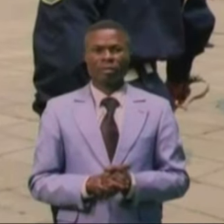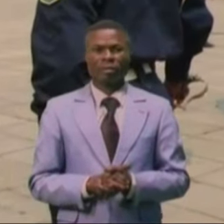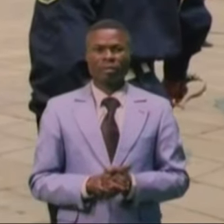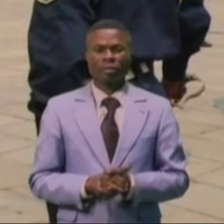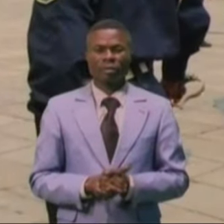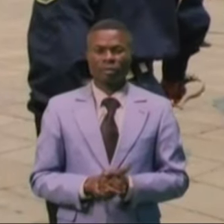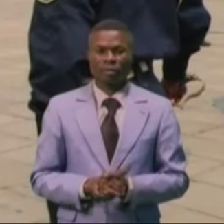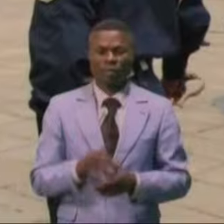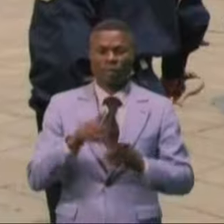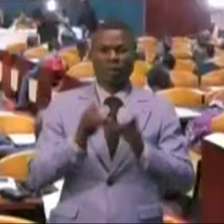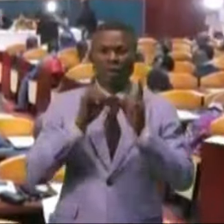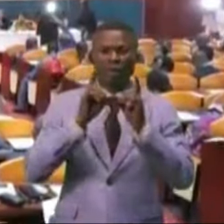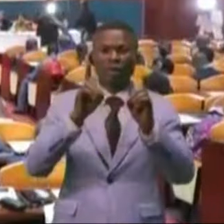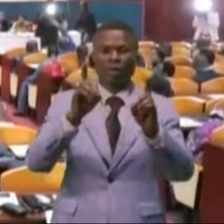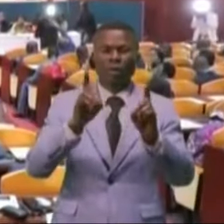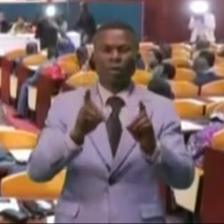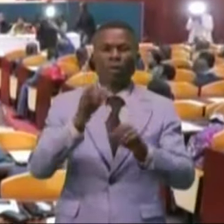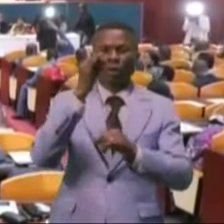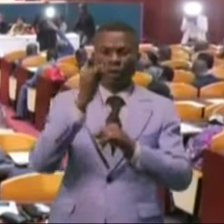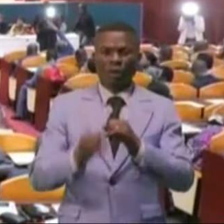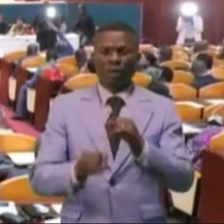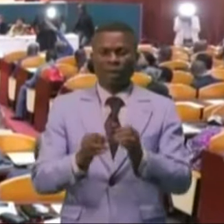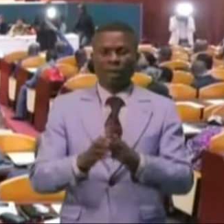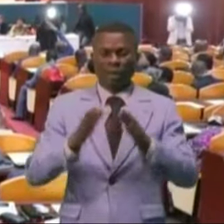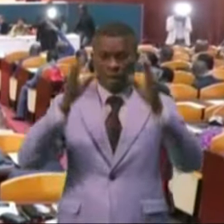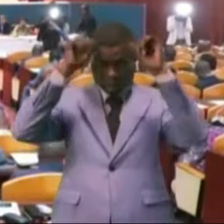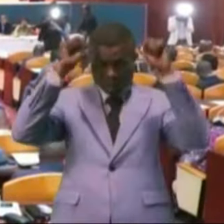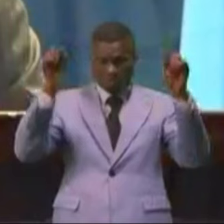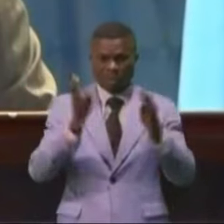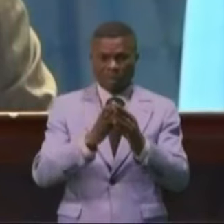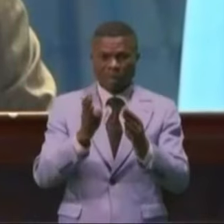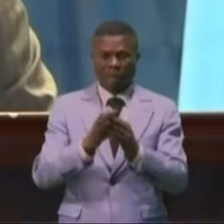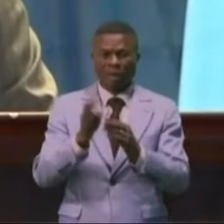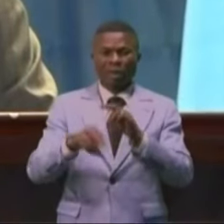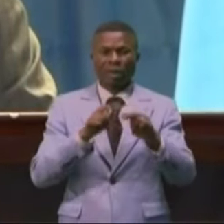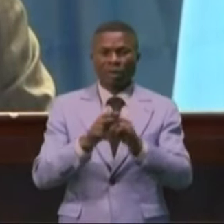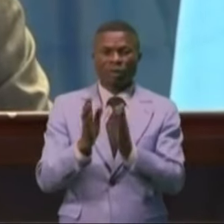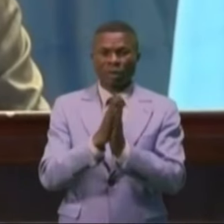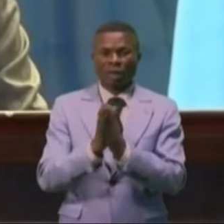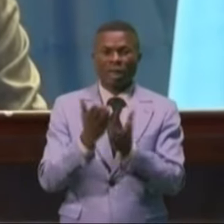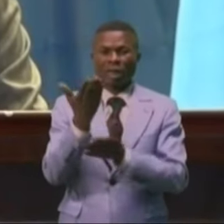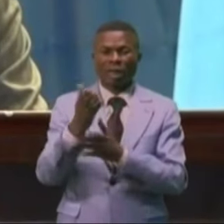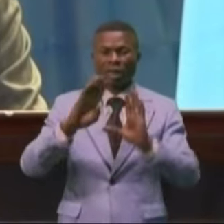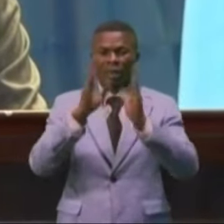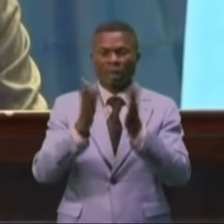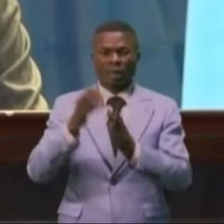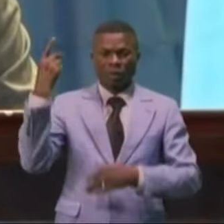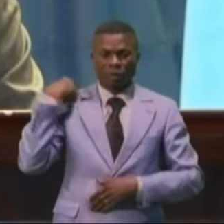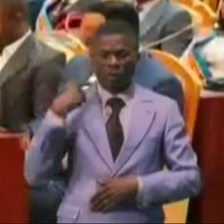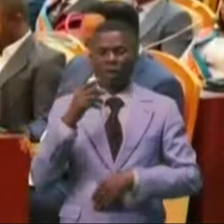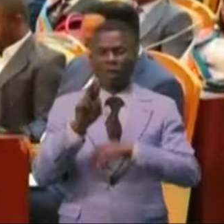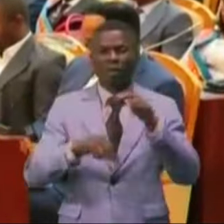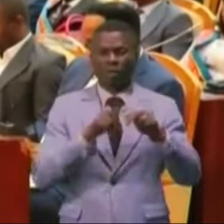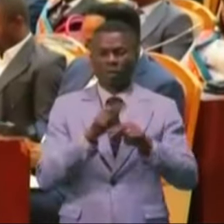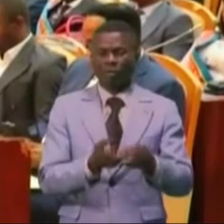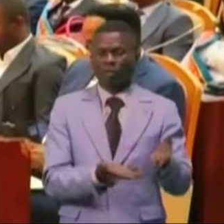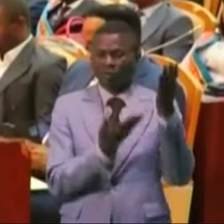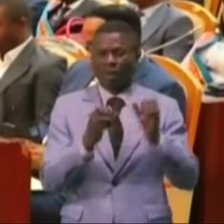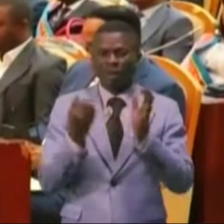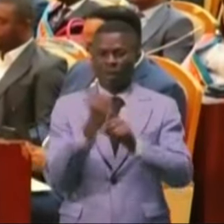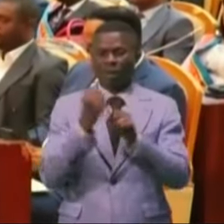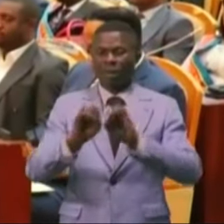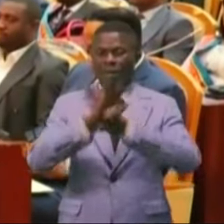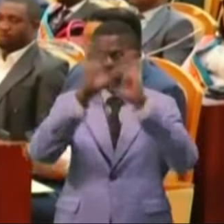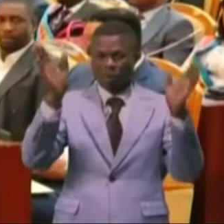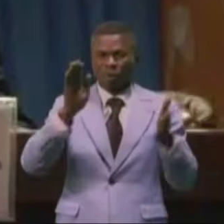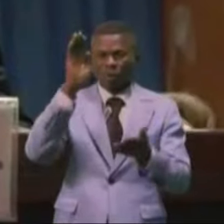Dans son discours de clôture, le speaker de la Chambre basse du Parlement a rappelé aux élus nationaux l'importance de la transparence et de la